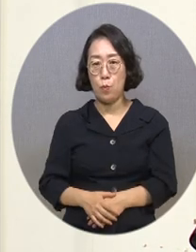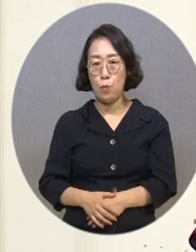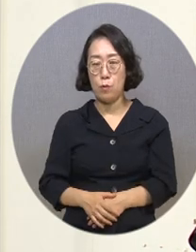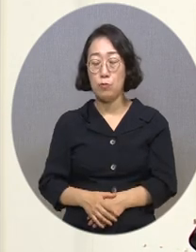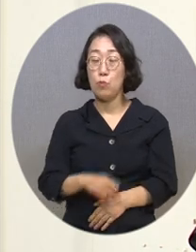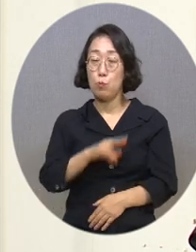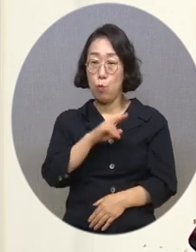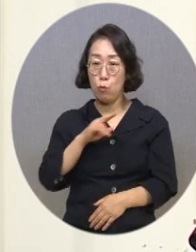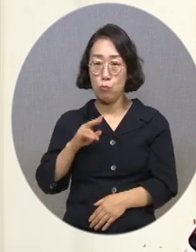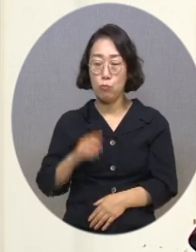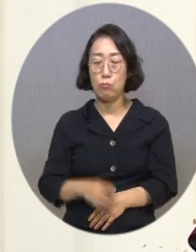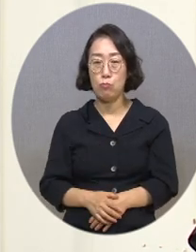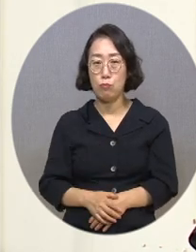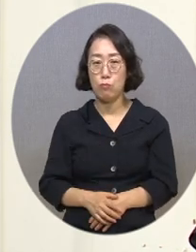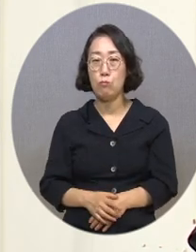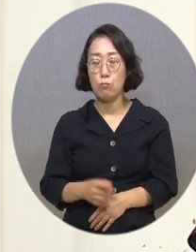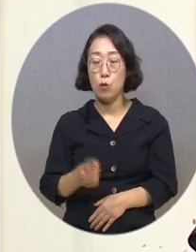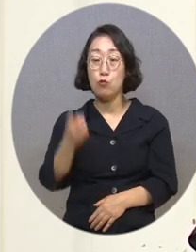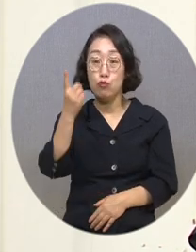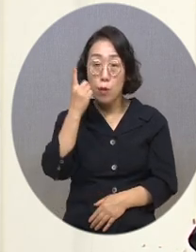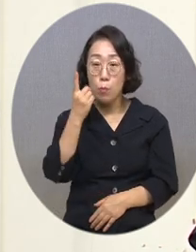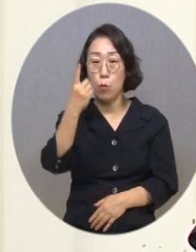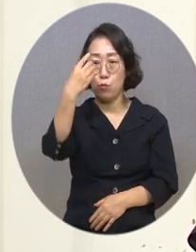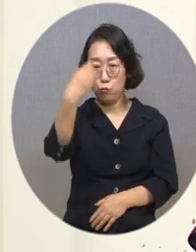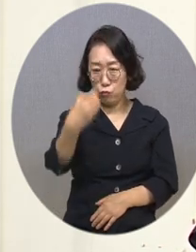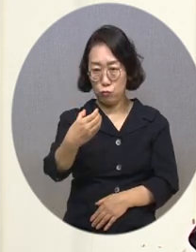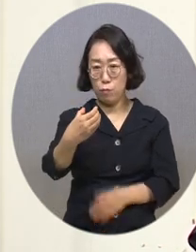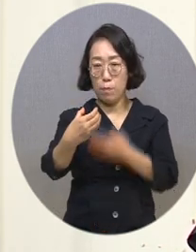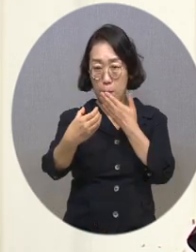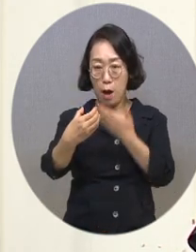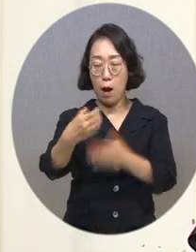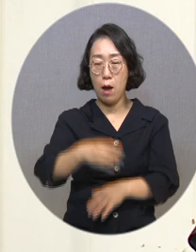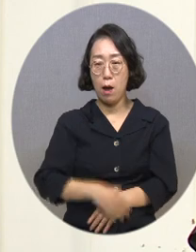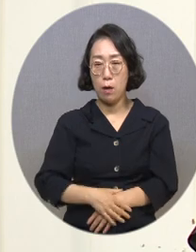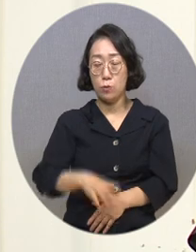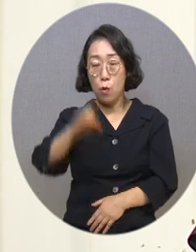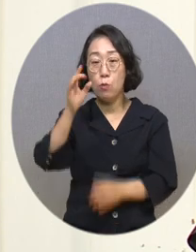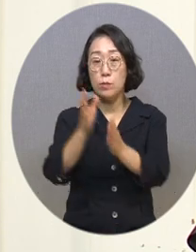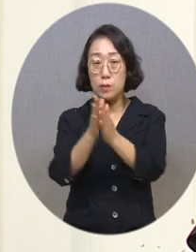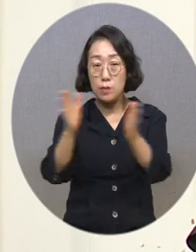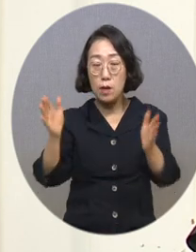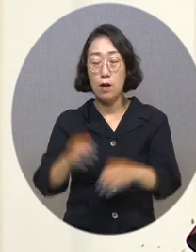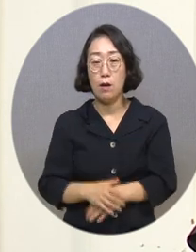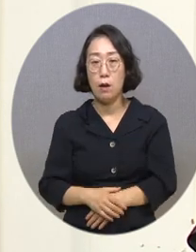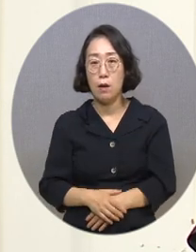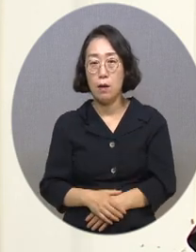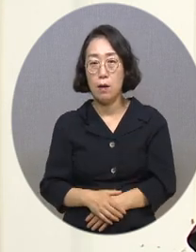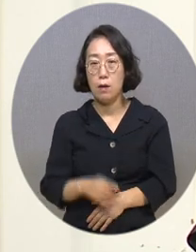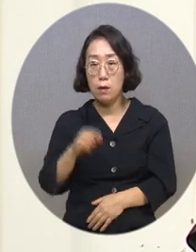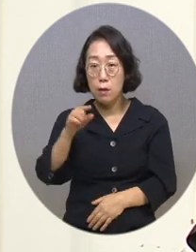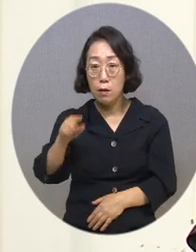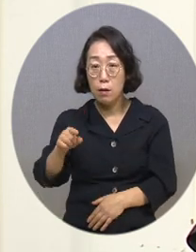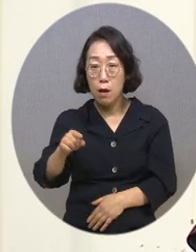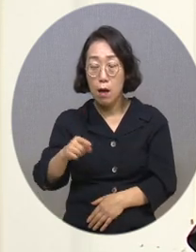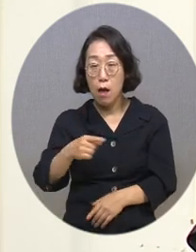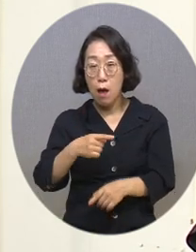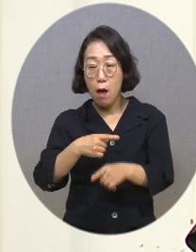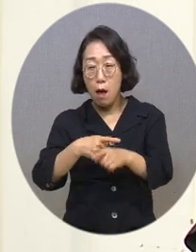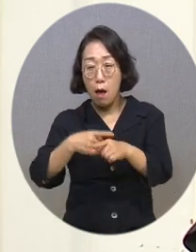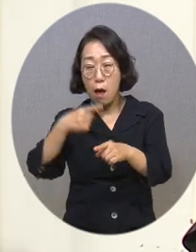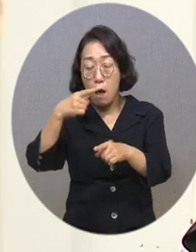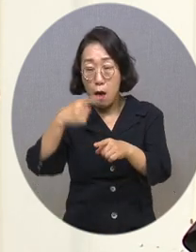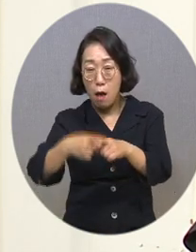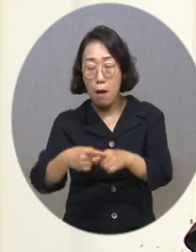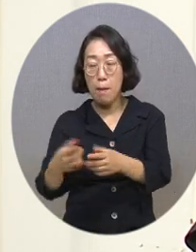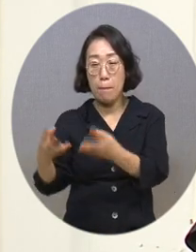정말 편안하게 아무 장소에서나 핸드폰만 있어도 돼요. 이렇게 해서 시작을 했는데 그것을 하고 나니까